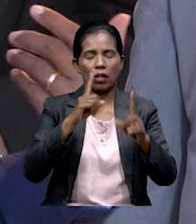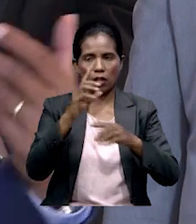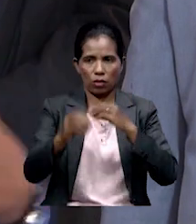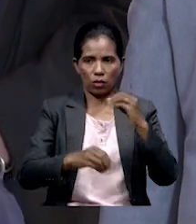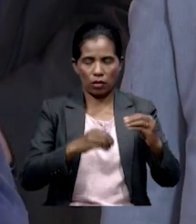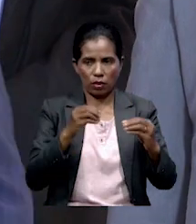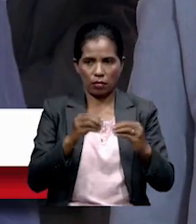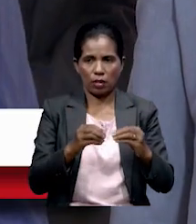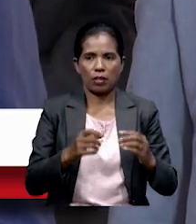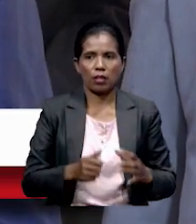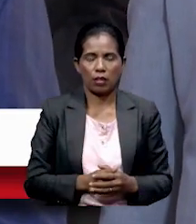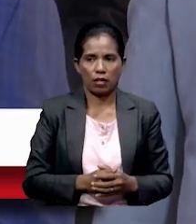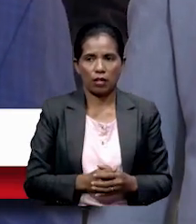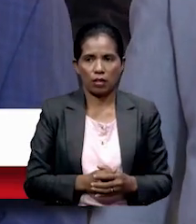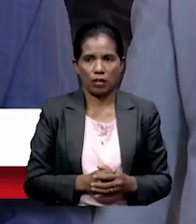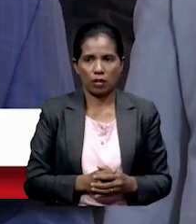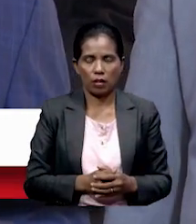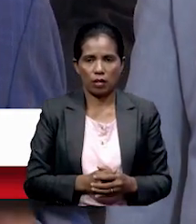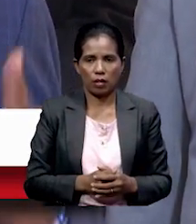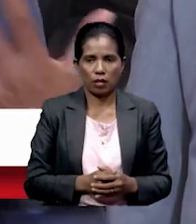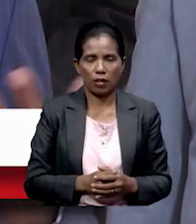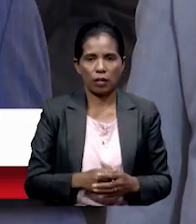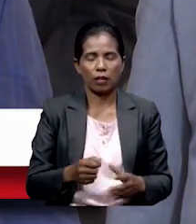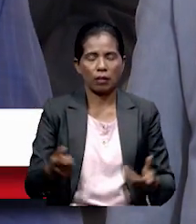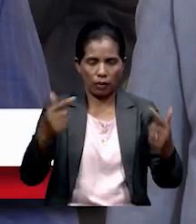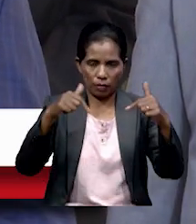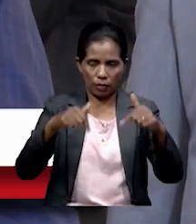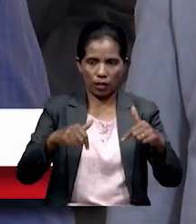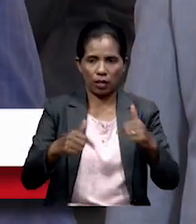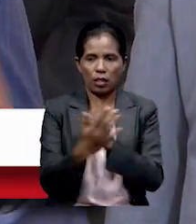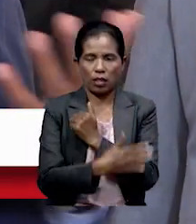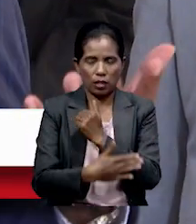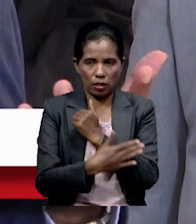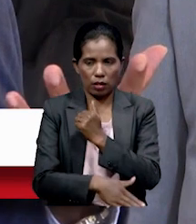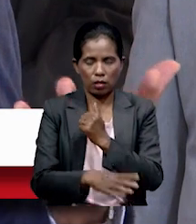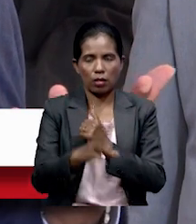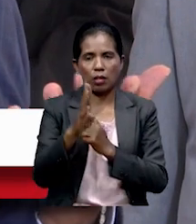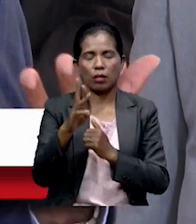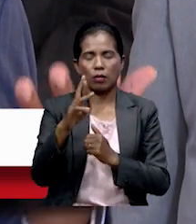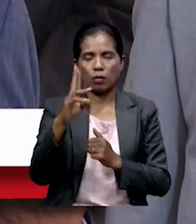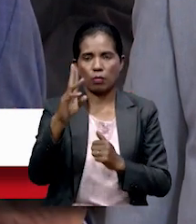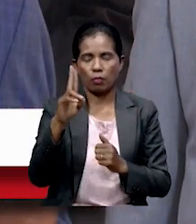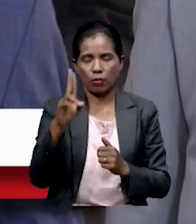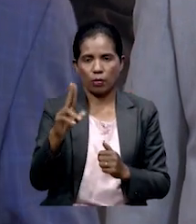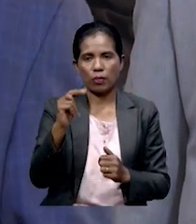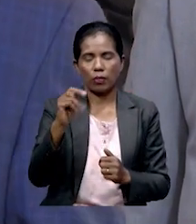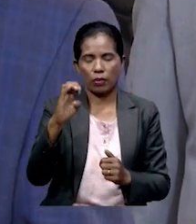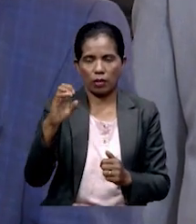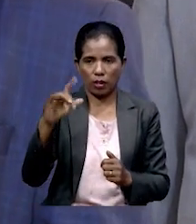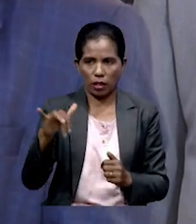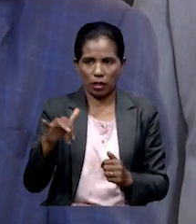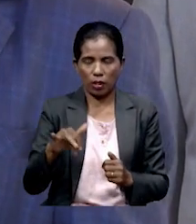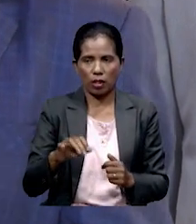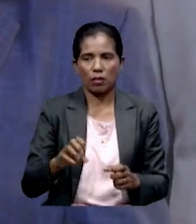delegasan usi Brunei nebe mai atu hare kono ba oin sama itini wan